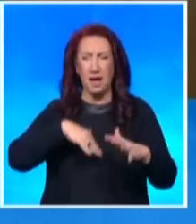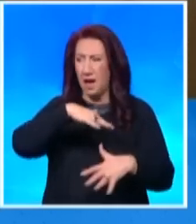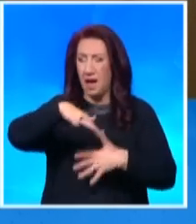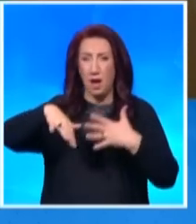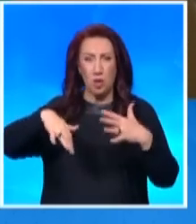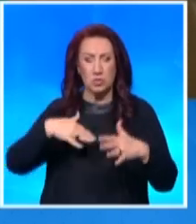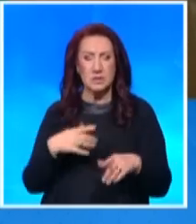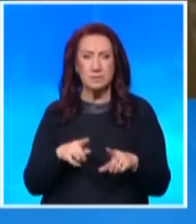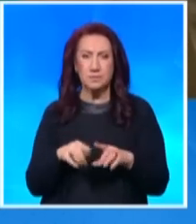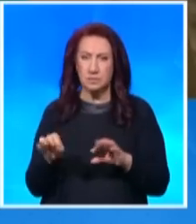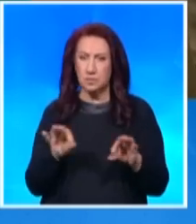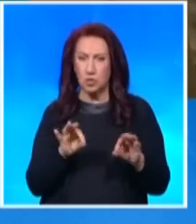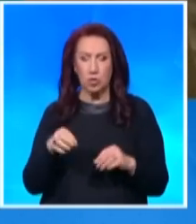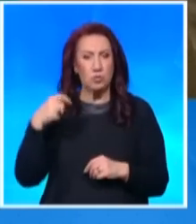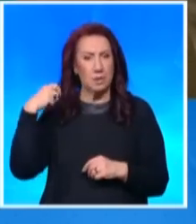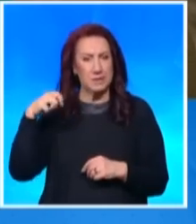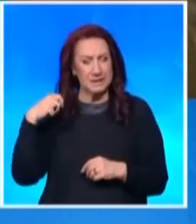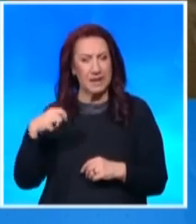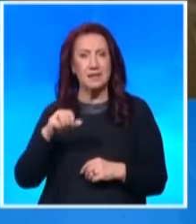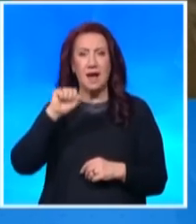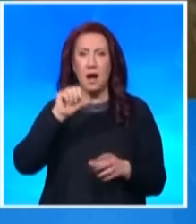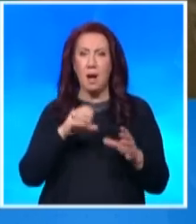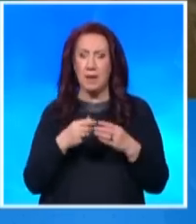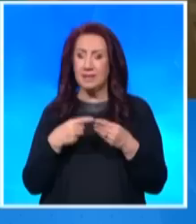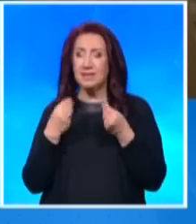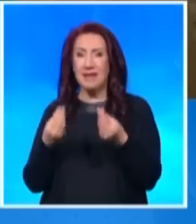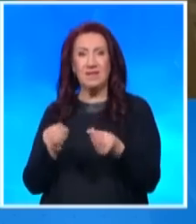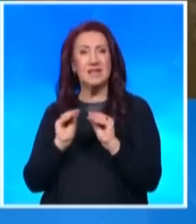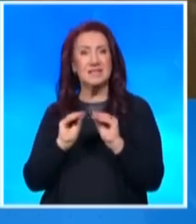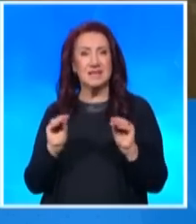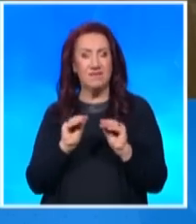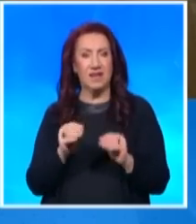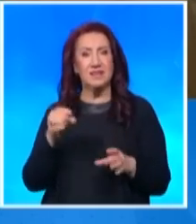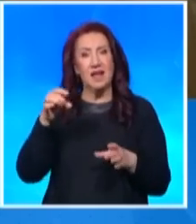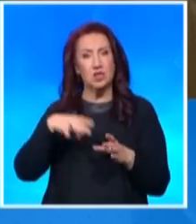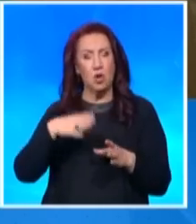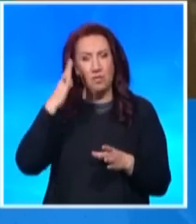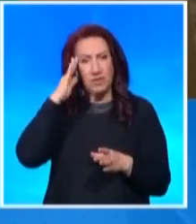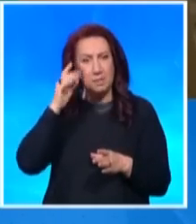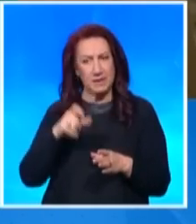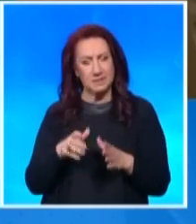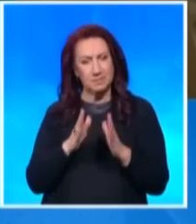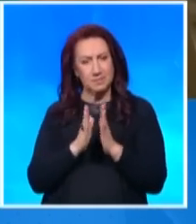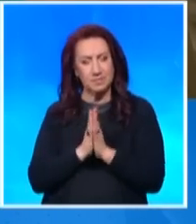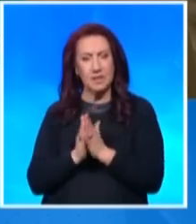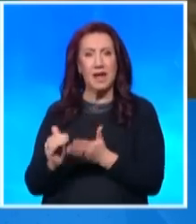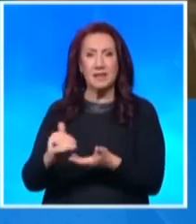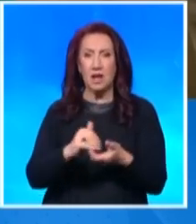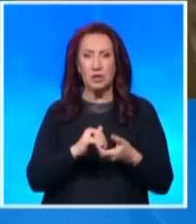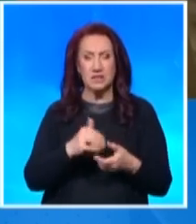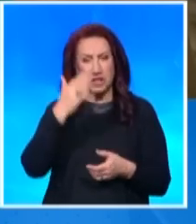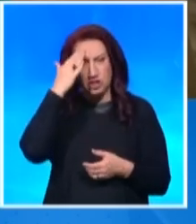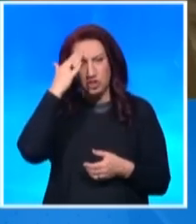партиите решиха да дадат съвет на новите министри и ги призоваха да организират честни и прозрачни избори, но и да не се месят